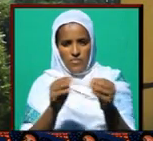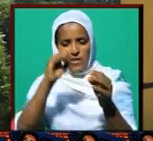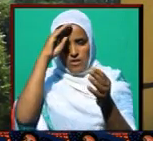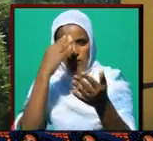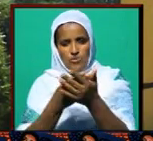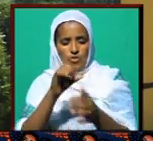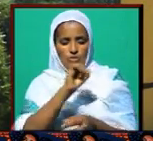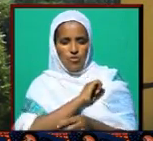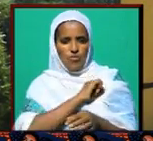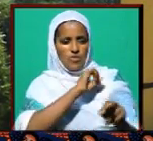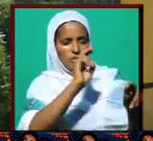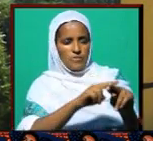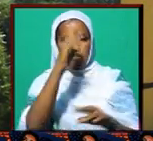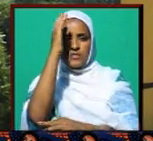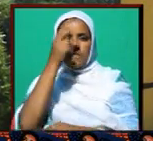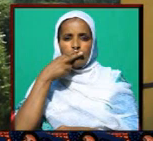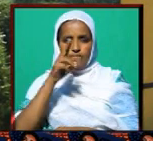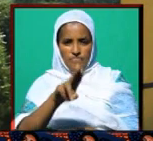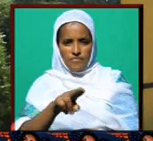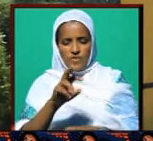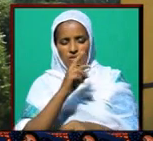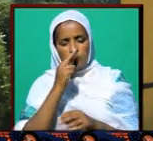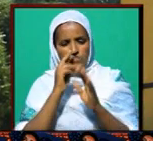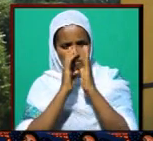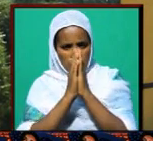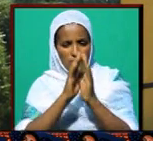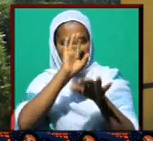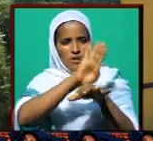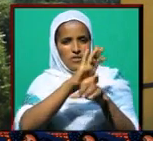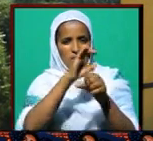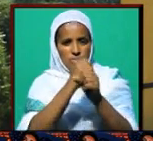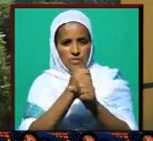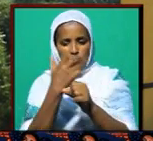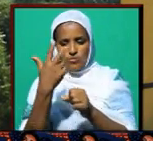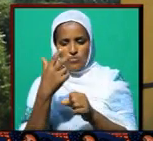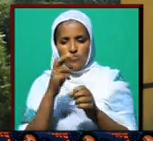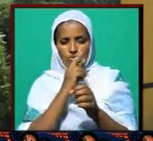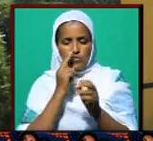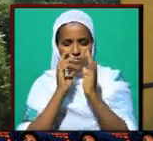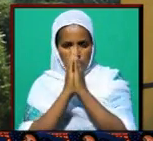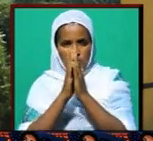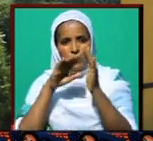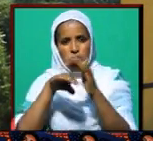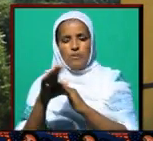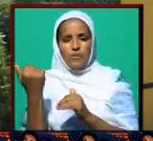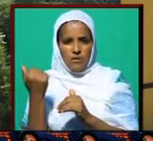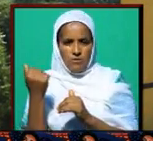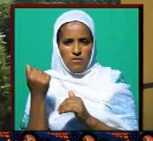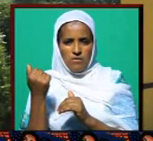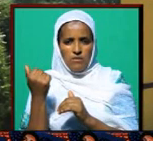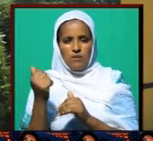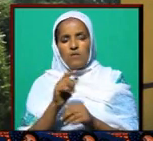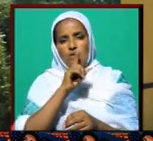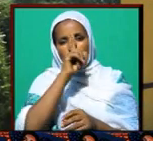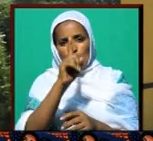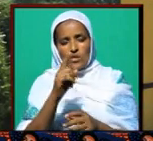አሰባስቦ ለልጁ ለሰሎሞን እንዲያስቀምጥለት እግዚአብሔር አዘዘው። ሱባኤም ገብቷል ቤተ መቅደሱን ለመስራት ቅዱስ